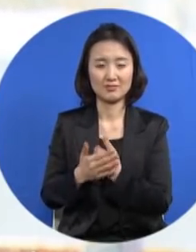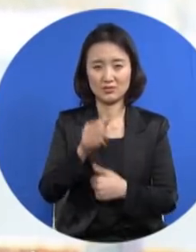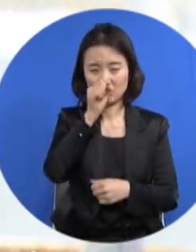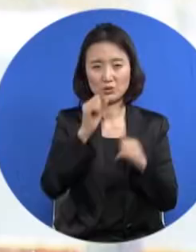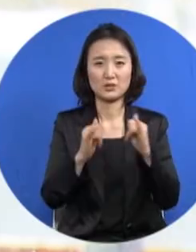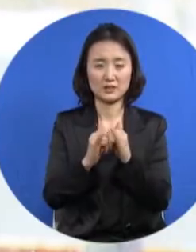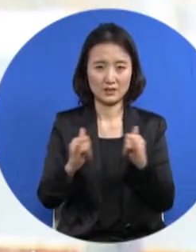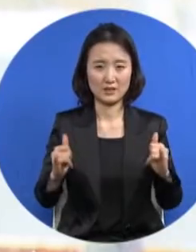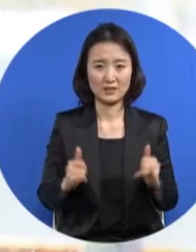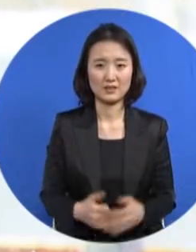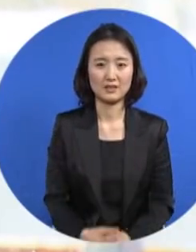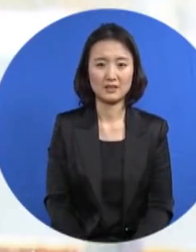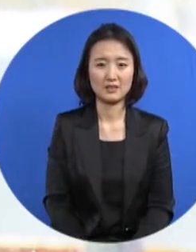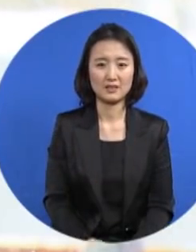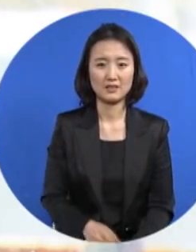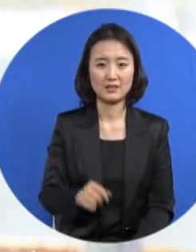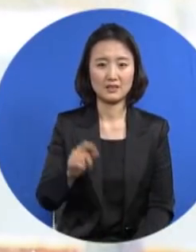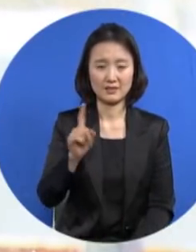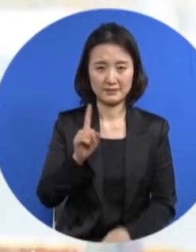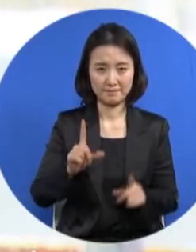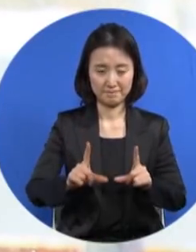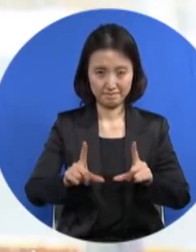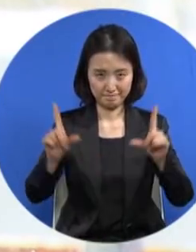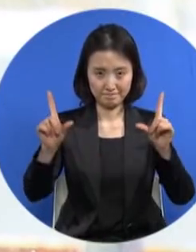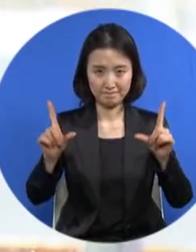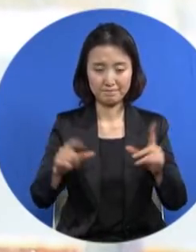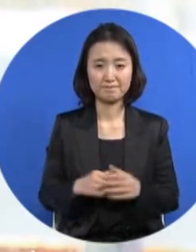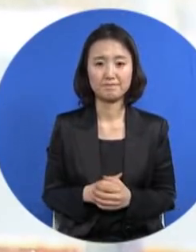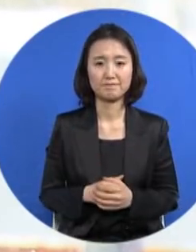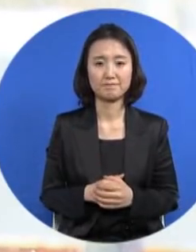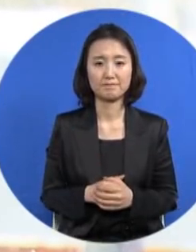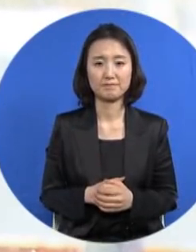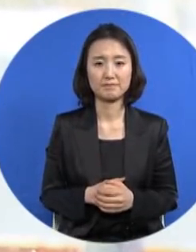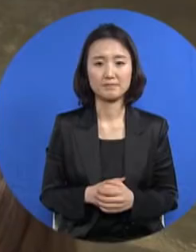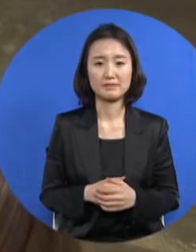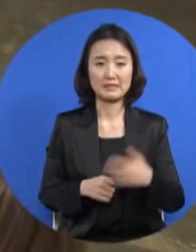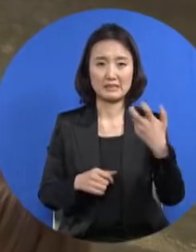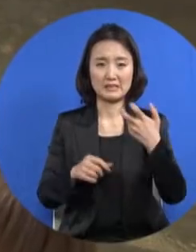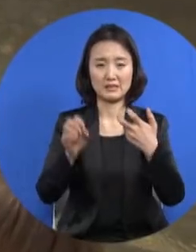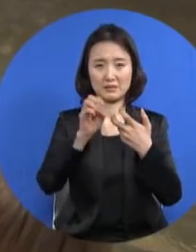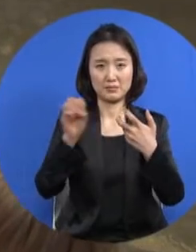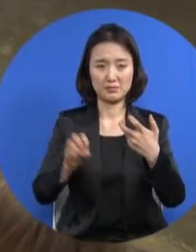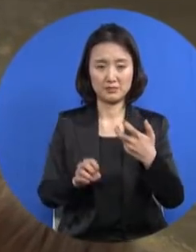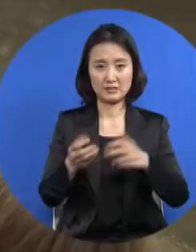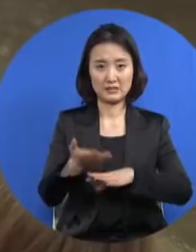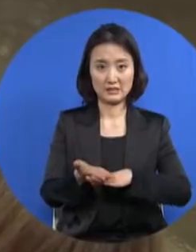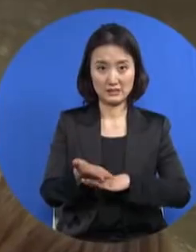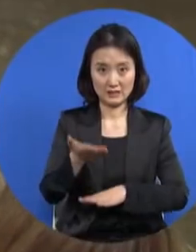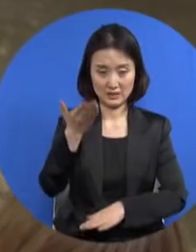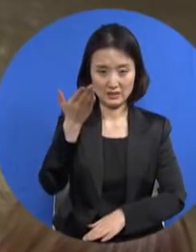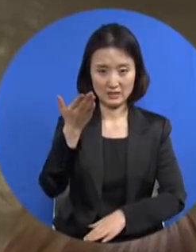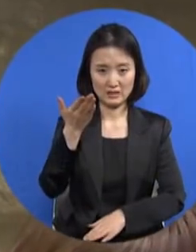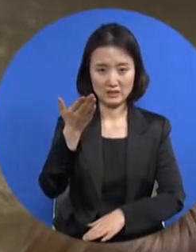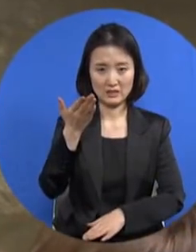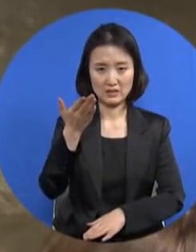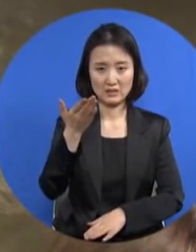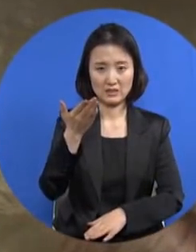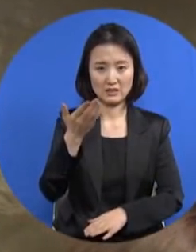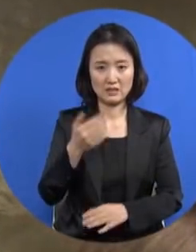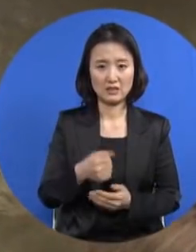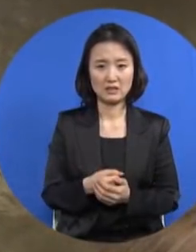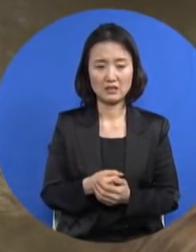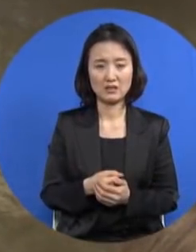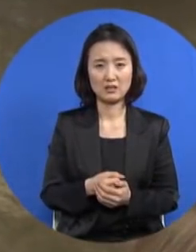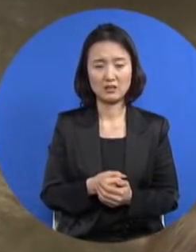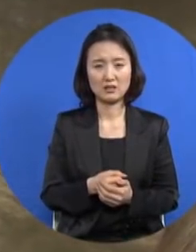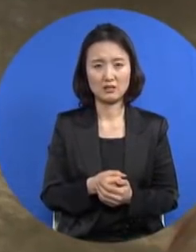좋은 사람인데요. 어느 날은 이분이 저희 70% 이상 수주를 주는 고객과